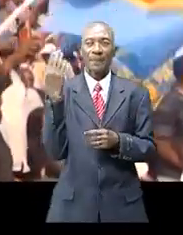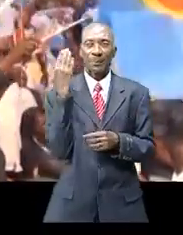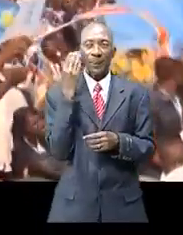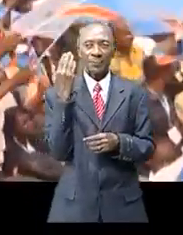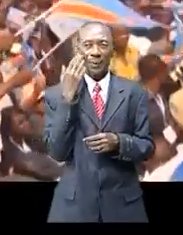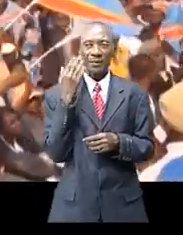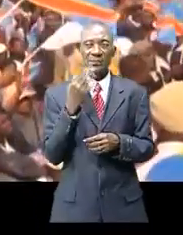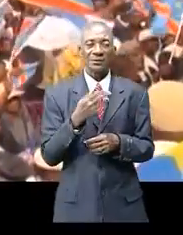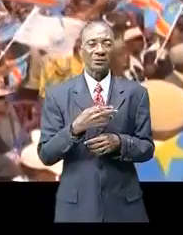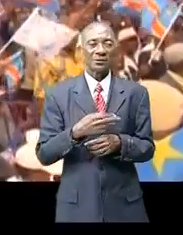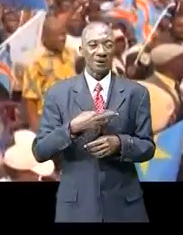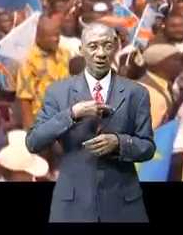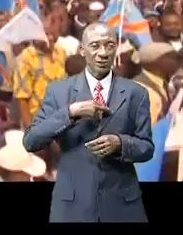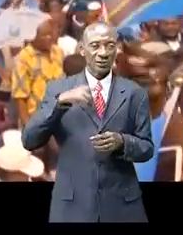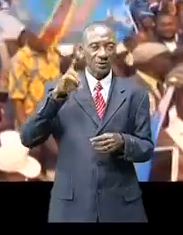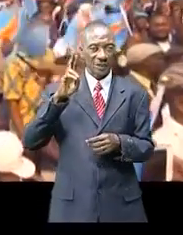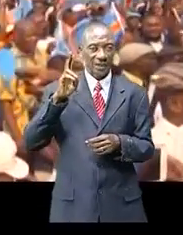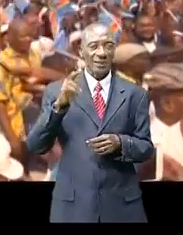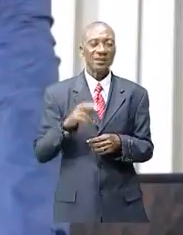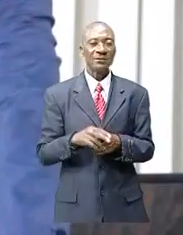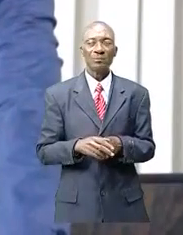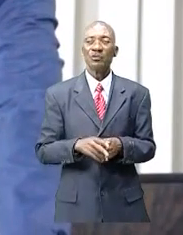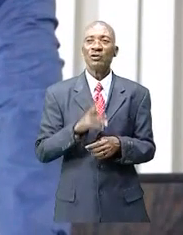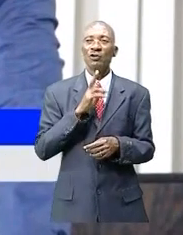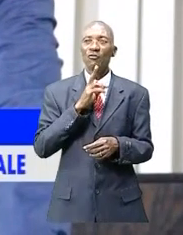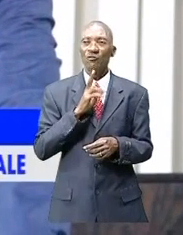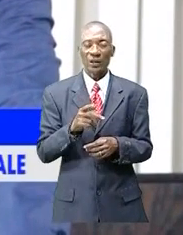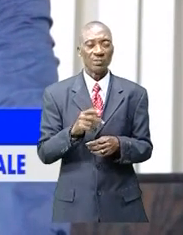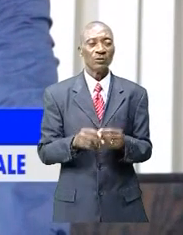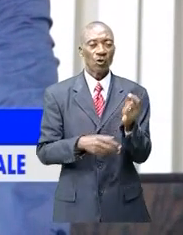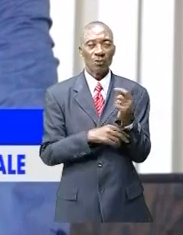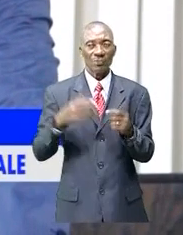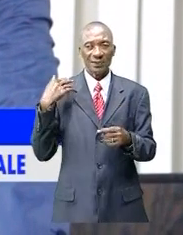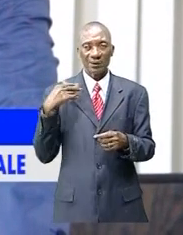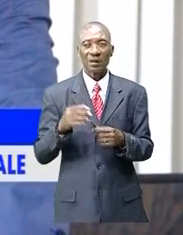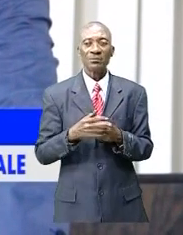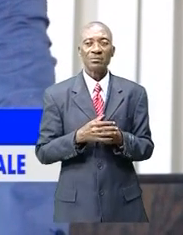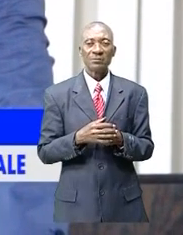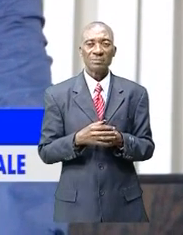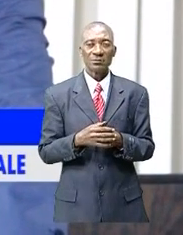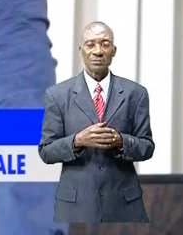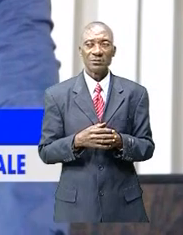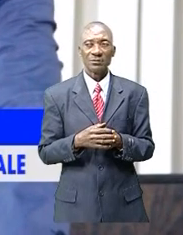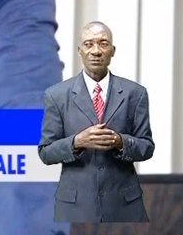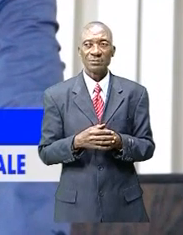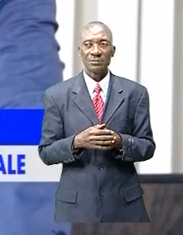c'est un véritable serviteur du peuple, un véritable serviteur des autres.